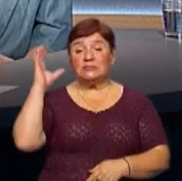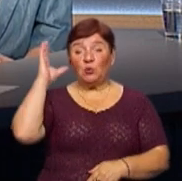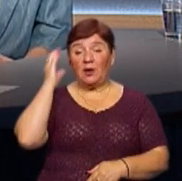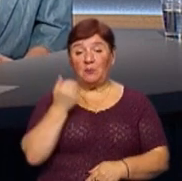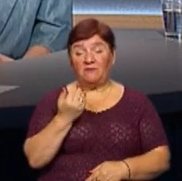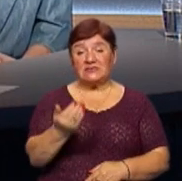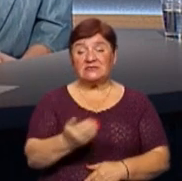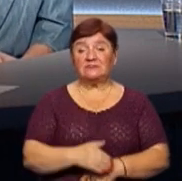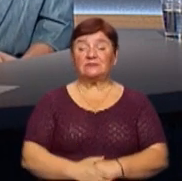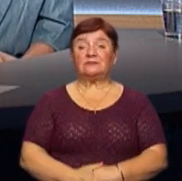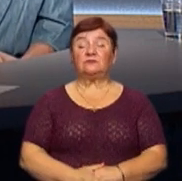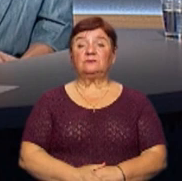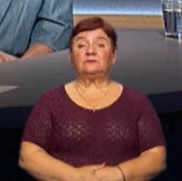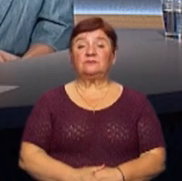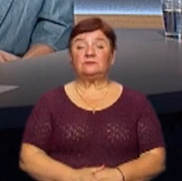слухаємо.